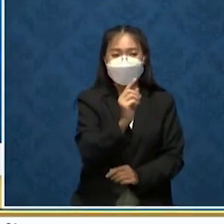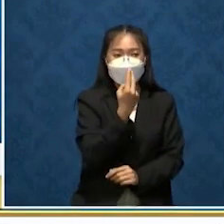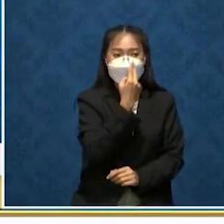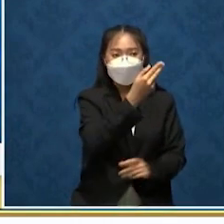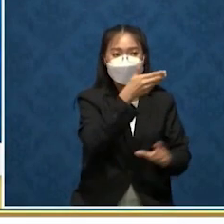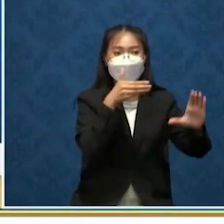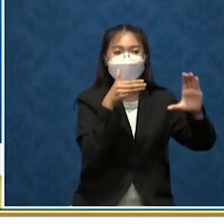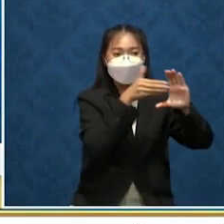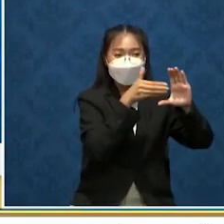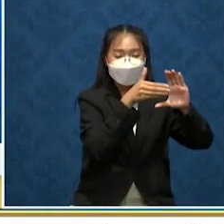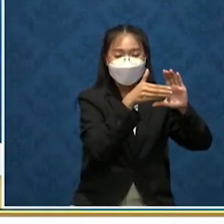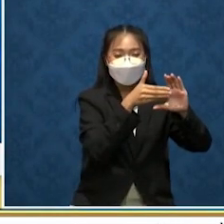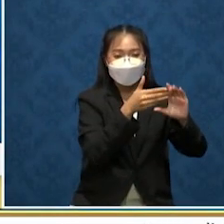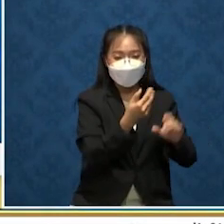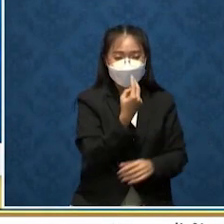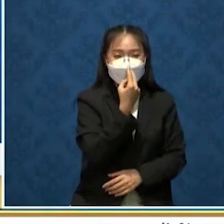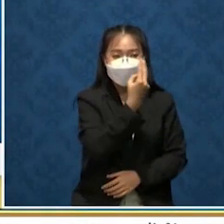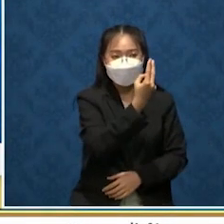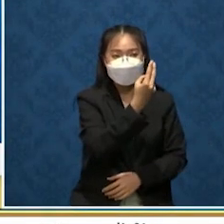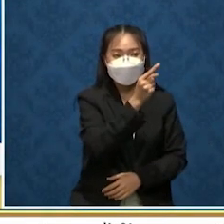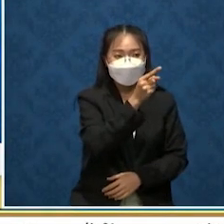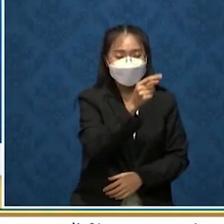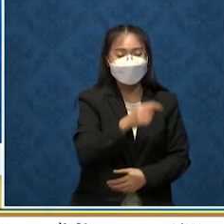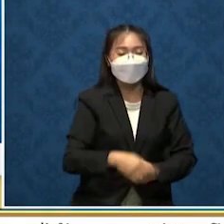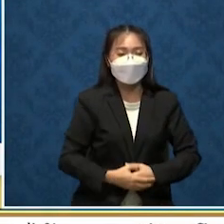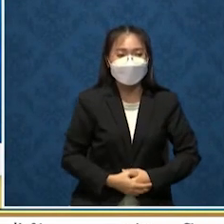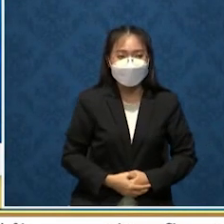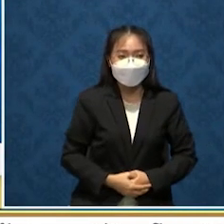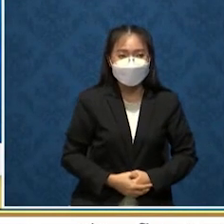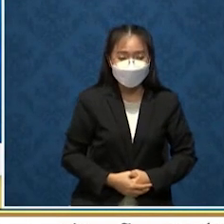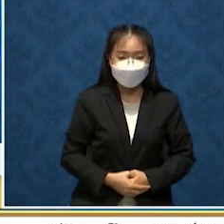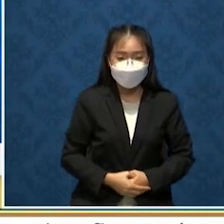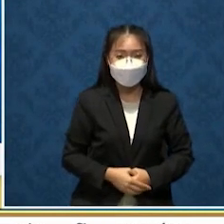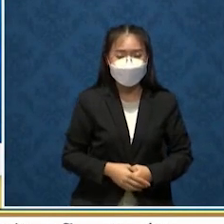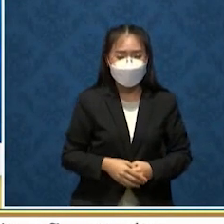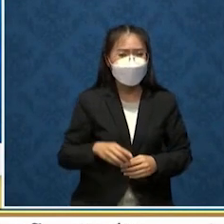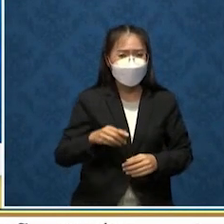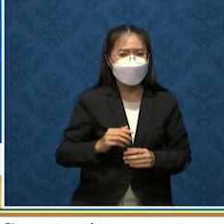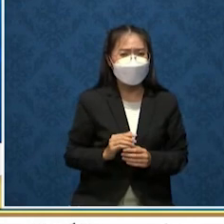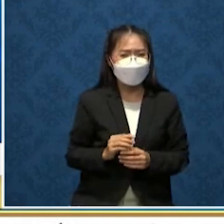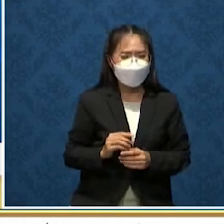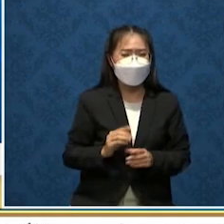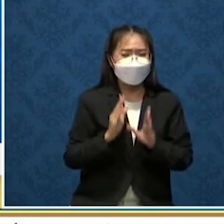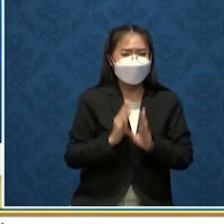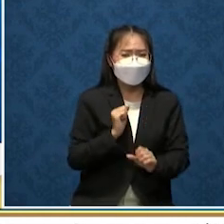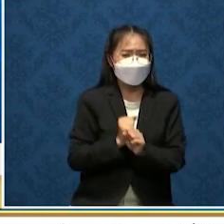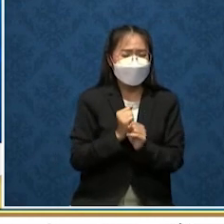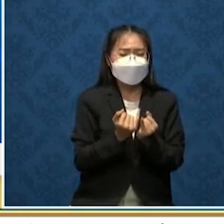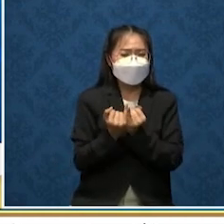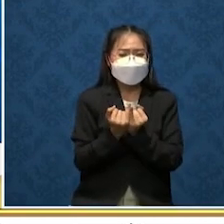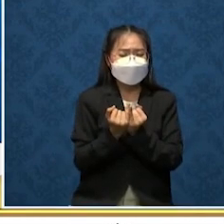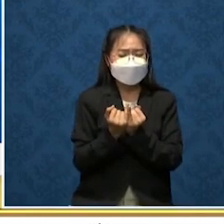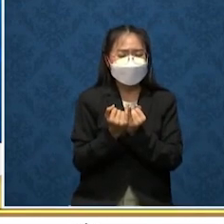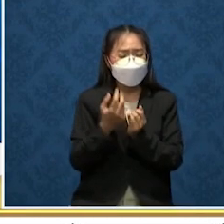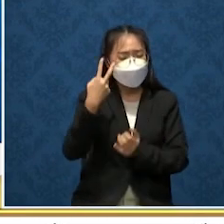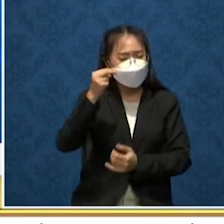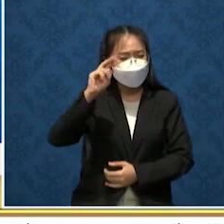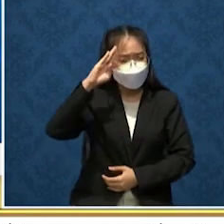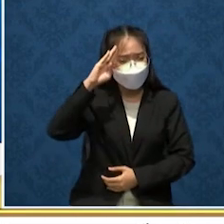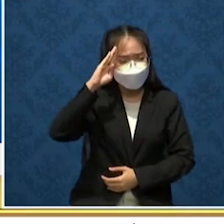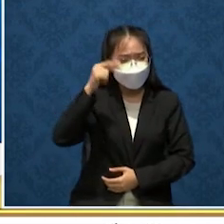นะครับมันก็จะมีคนสนิทผมไม่เชื่อผมไม่ให้ผมไม่มั่นใจว่าใช่หรือไม่นะฮะ